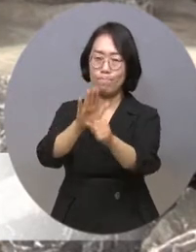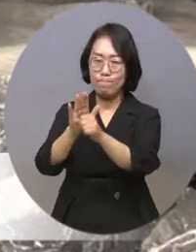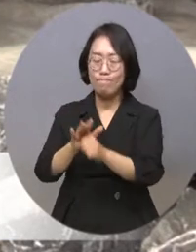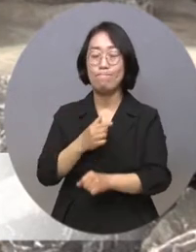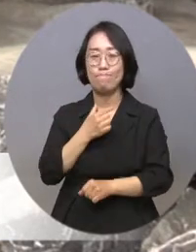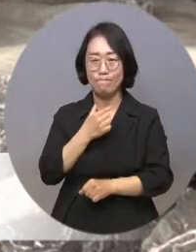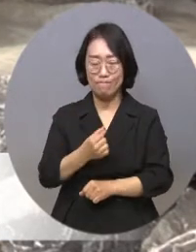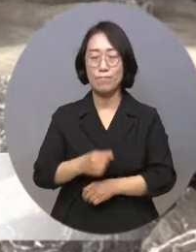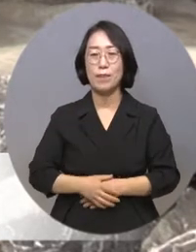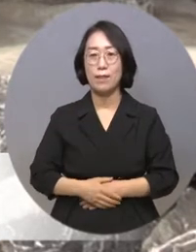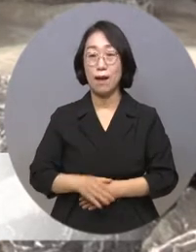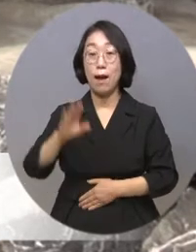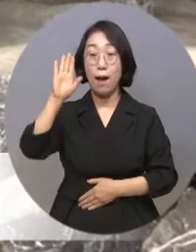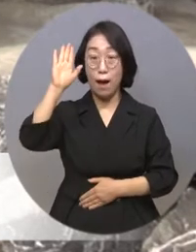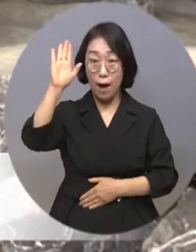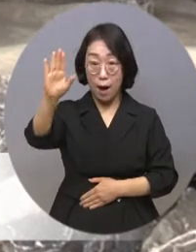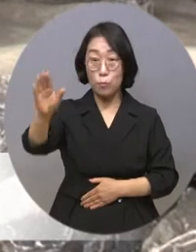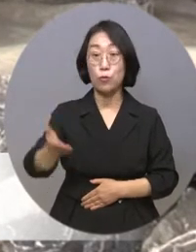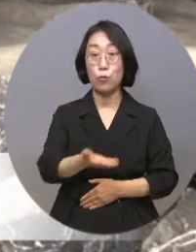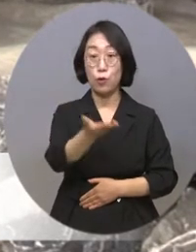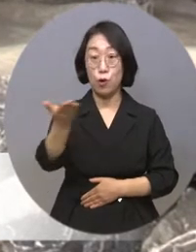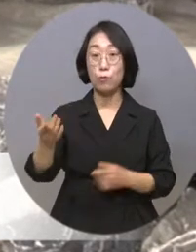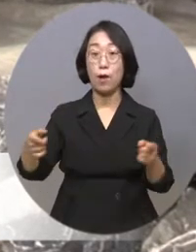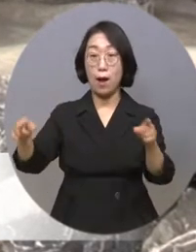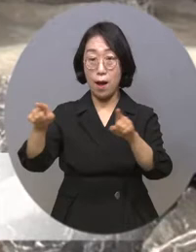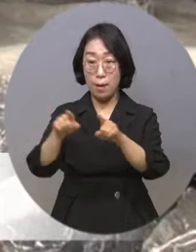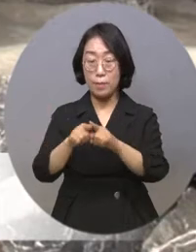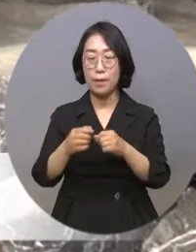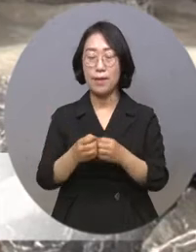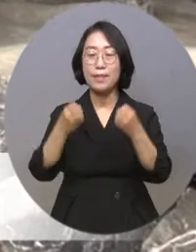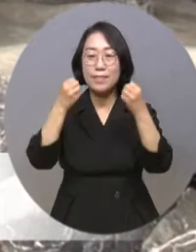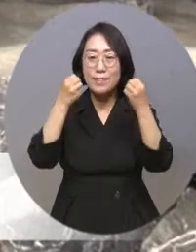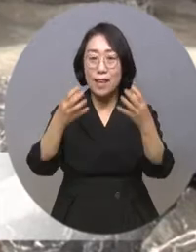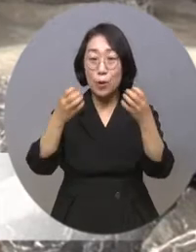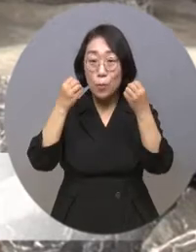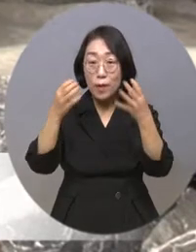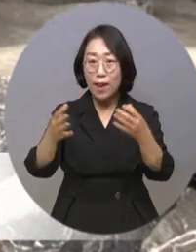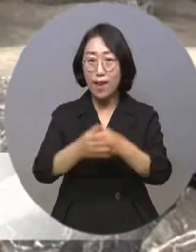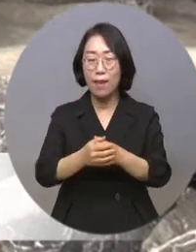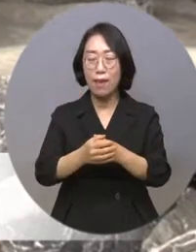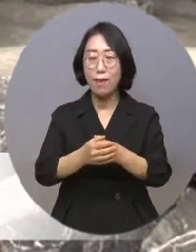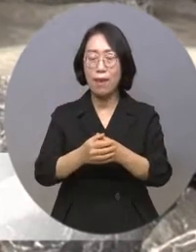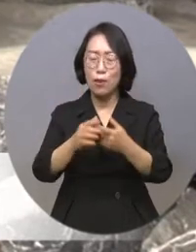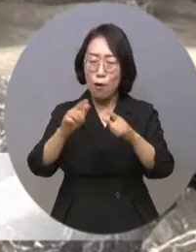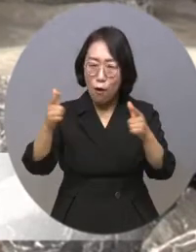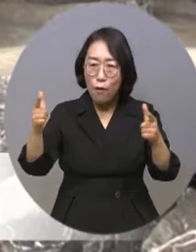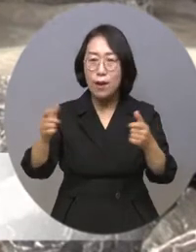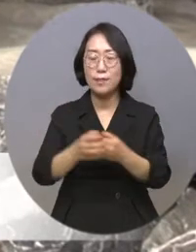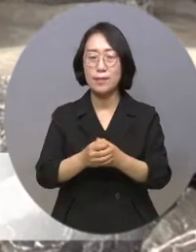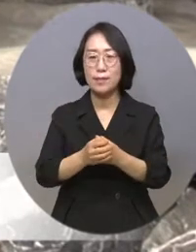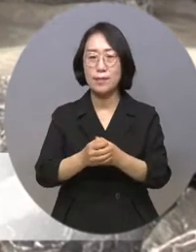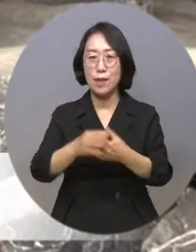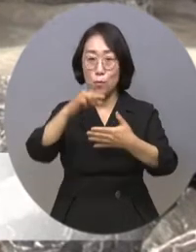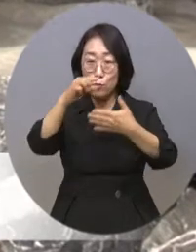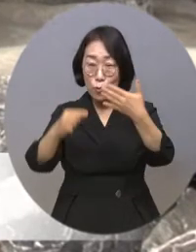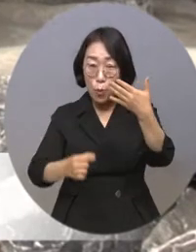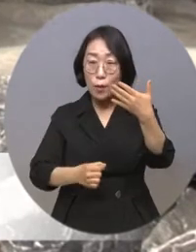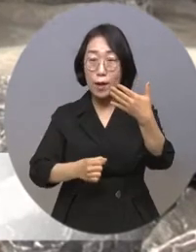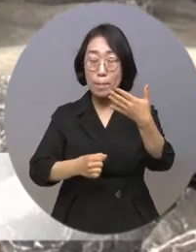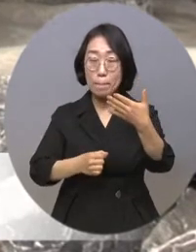합니다. 앞으로 여러분과 함께 새롭게 또 문화, 다양한 문화를 프로그램을